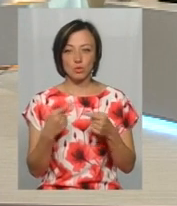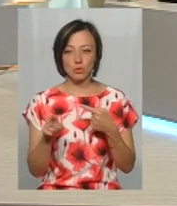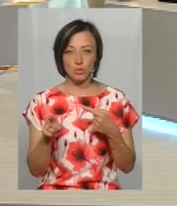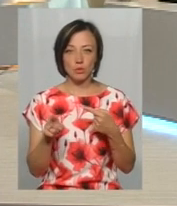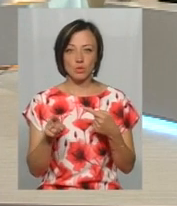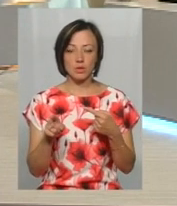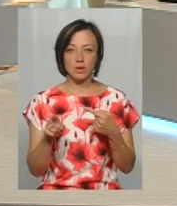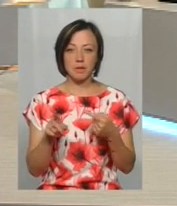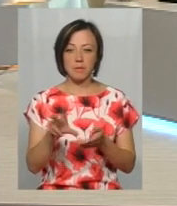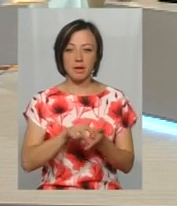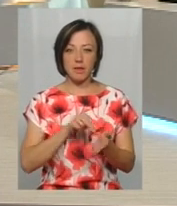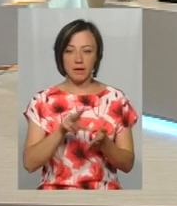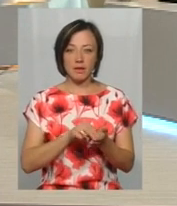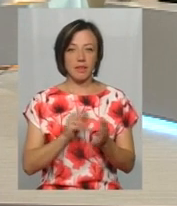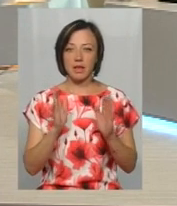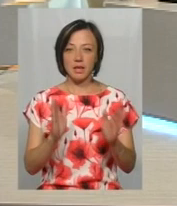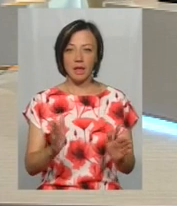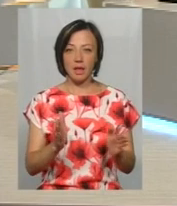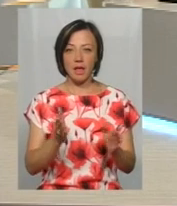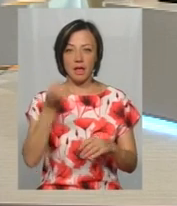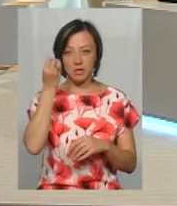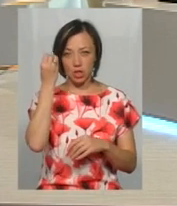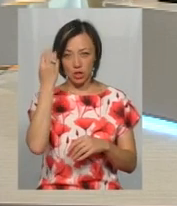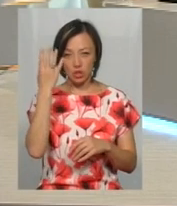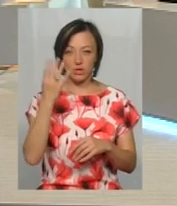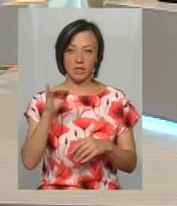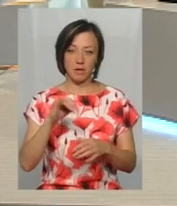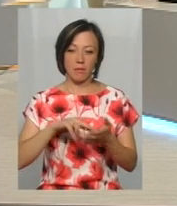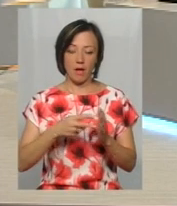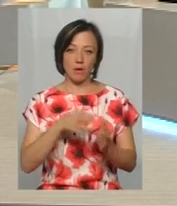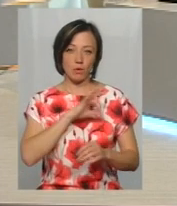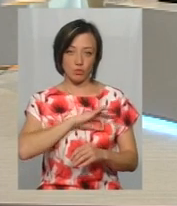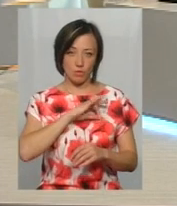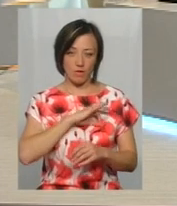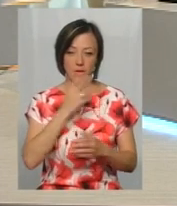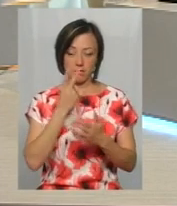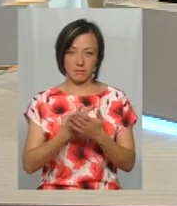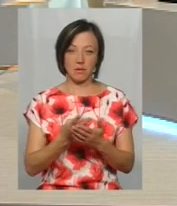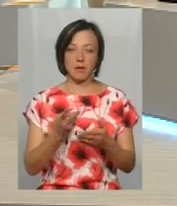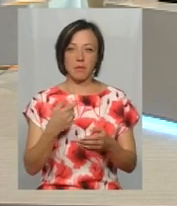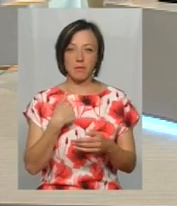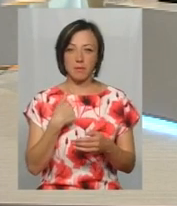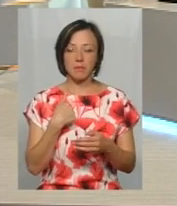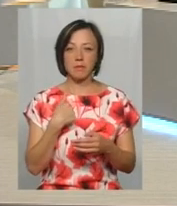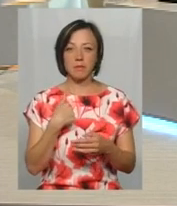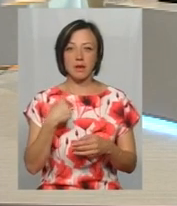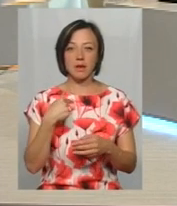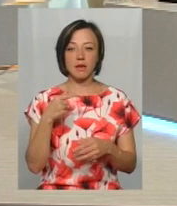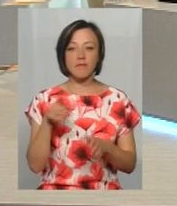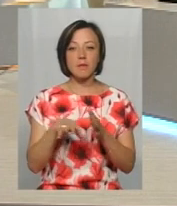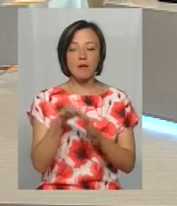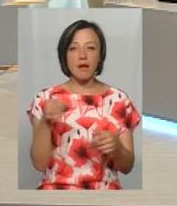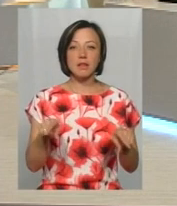другий приклад – це не тільки естетичний, а і в плані користування. Ми виходили з того, чи